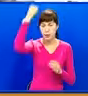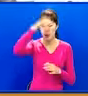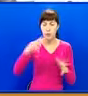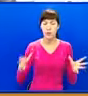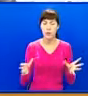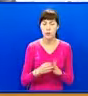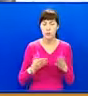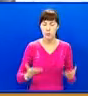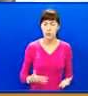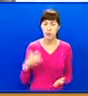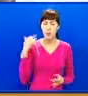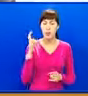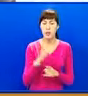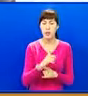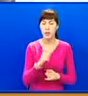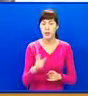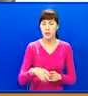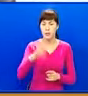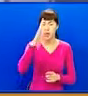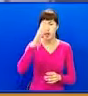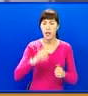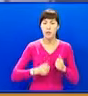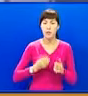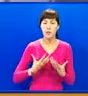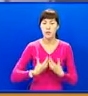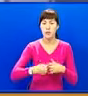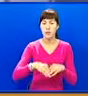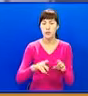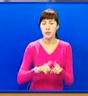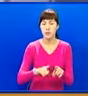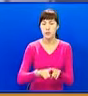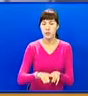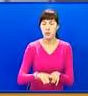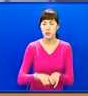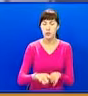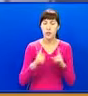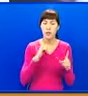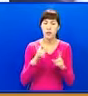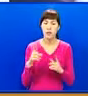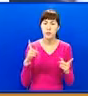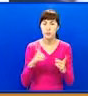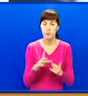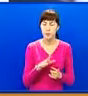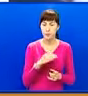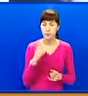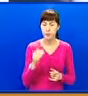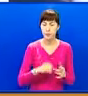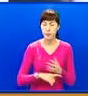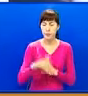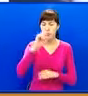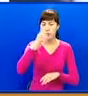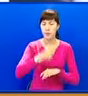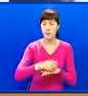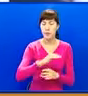Түркістанға алыс жақын қалалардан келген ғалымдар ел ағасының мерейлі отбасын насихаттауға бағытталған конференцияда бас қосты. Оның негізі